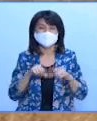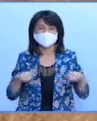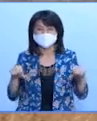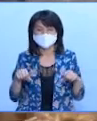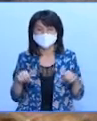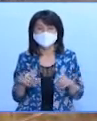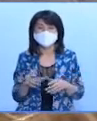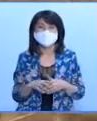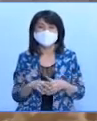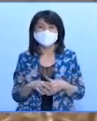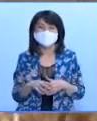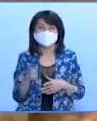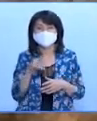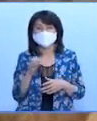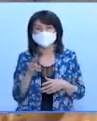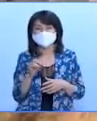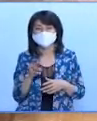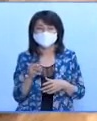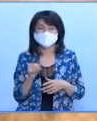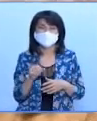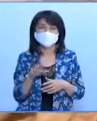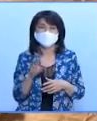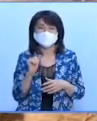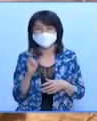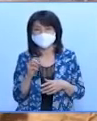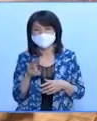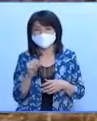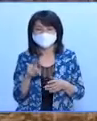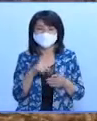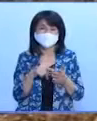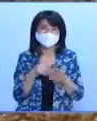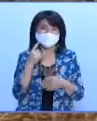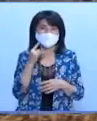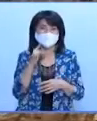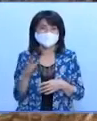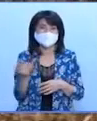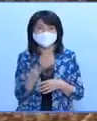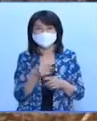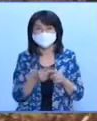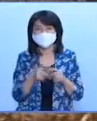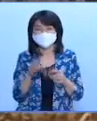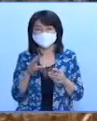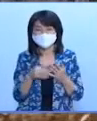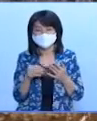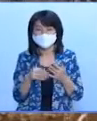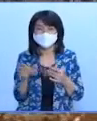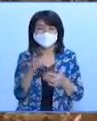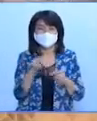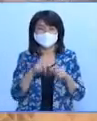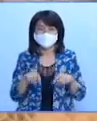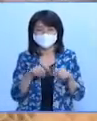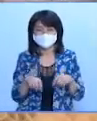комиссия в составе депутатов Маслихата, акимата города Павлодара, эти земляные насыпи были обследованы.